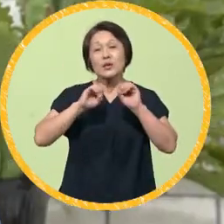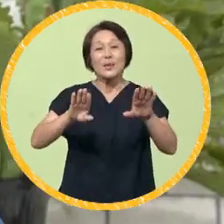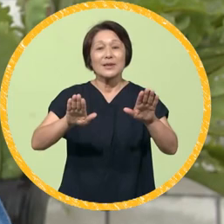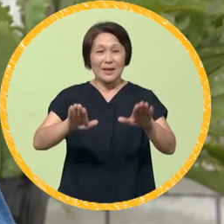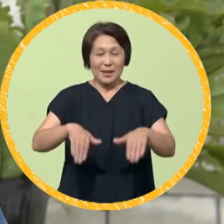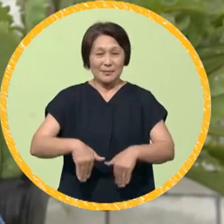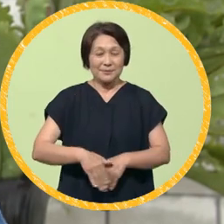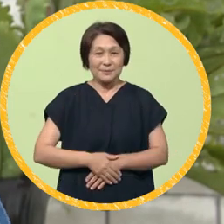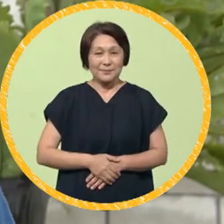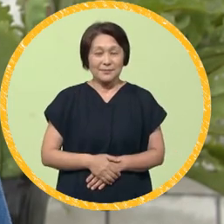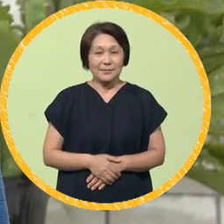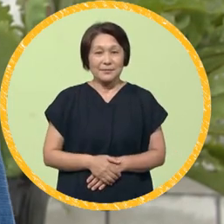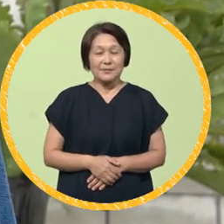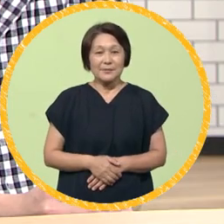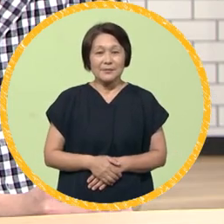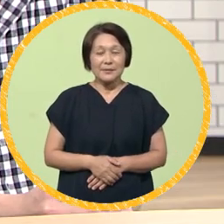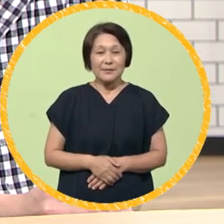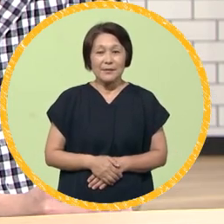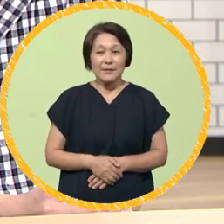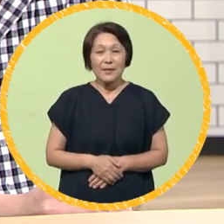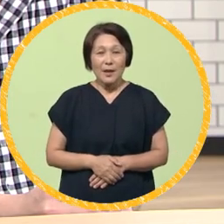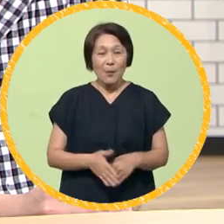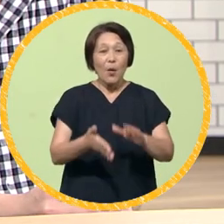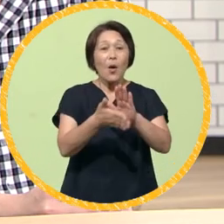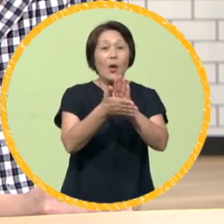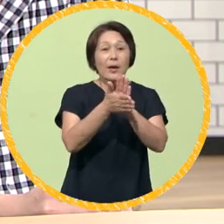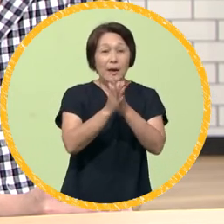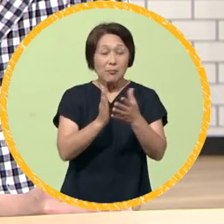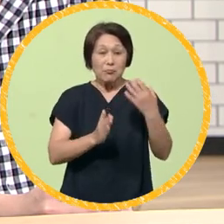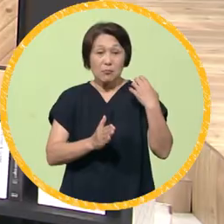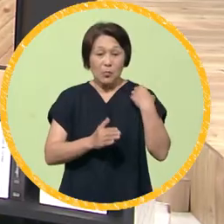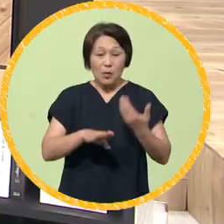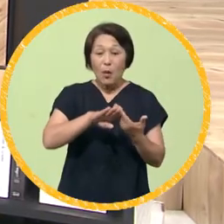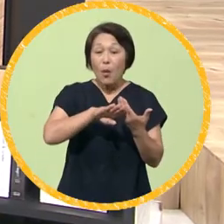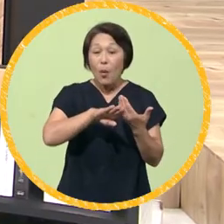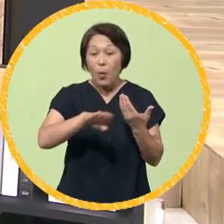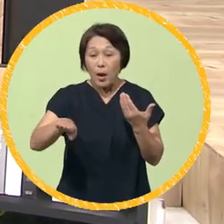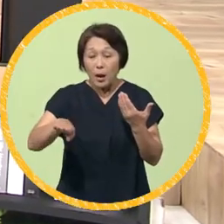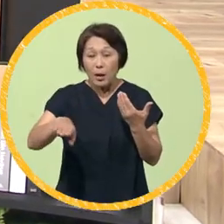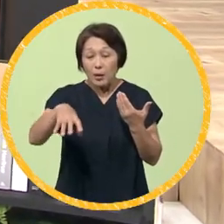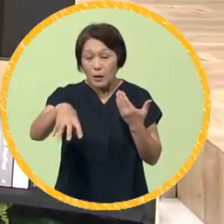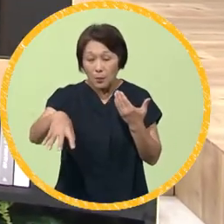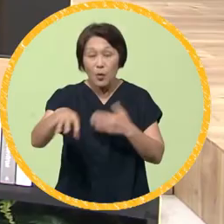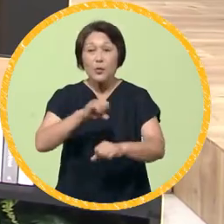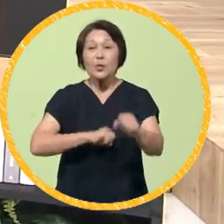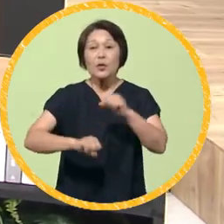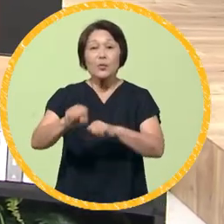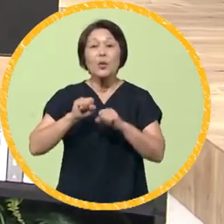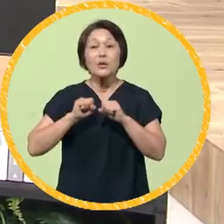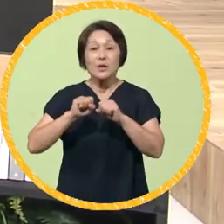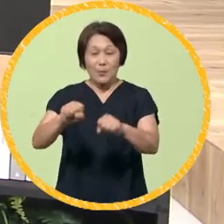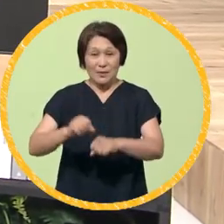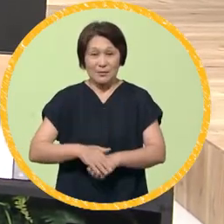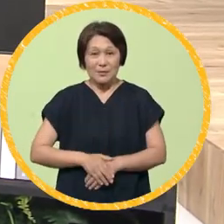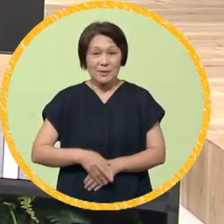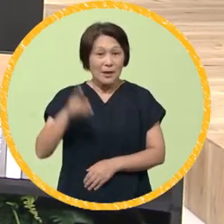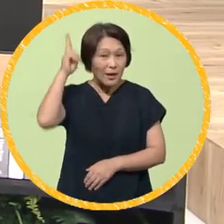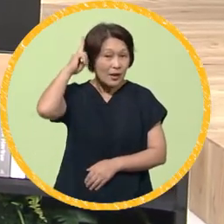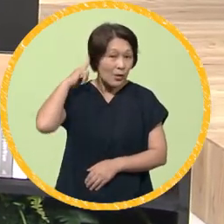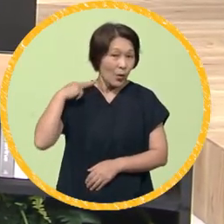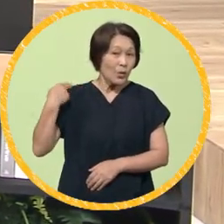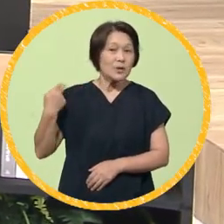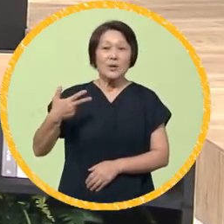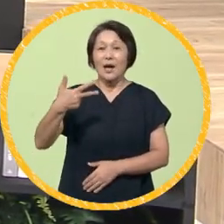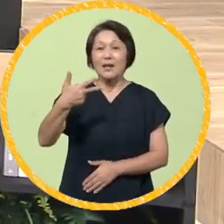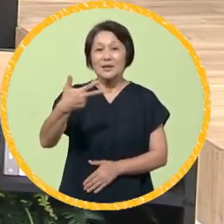しましたね。 そうなんですよ、うんうん、でもねこの県以外にもそういった取り組みをねしているところがあるんですよ。ほうほう。それがね横須賀市